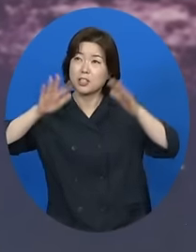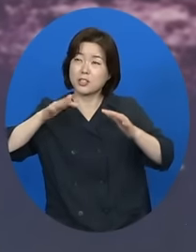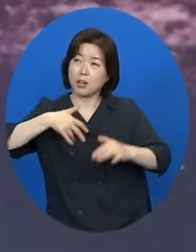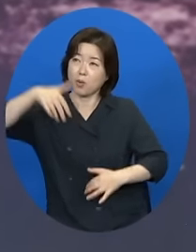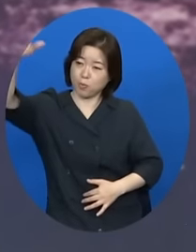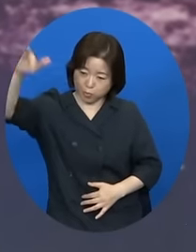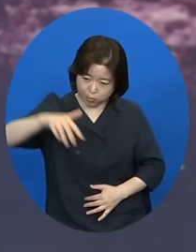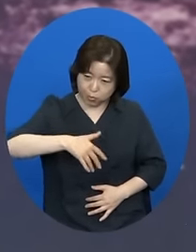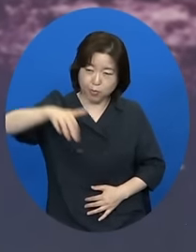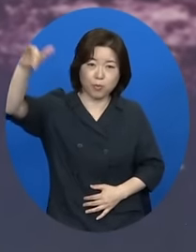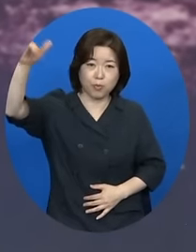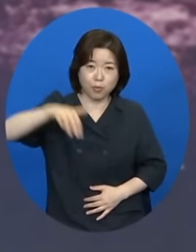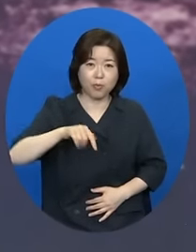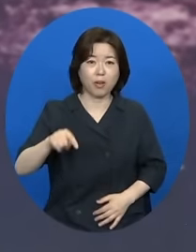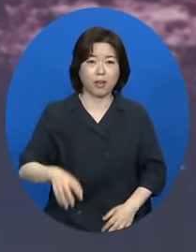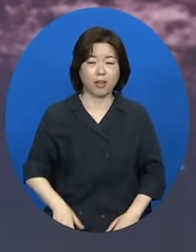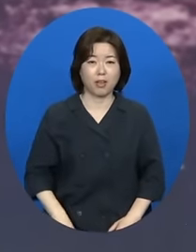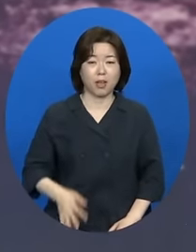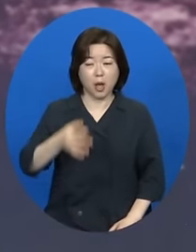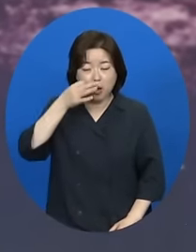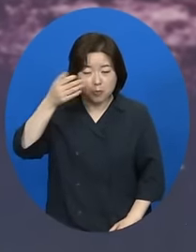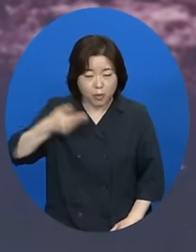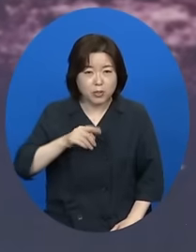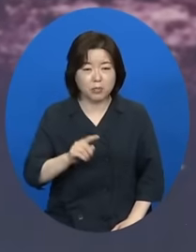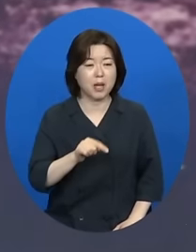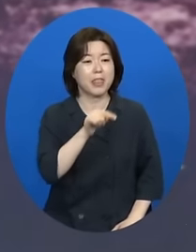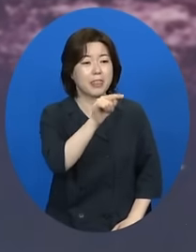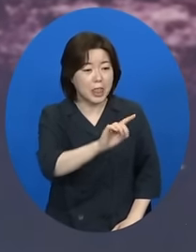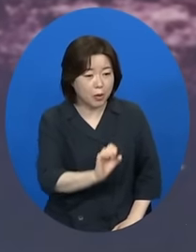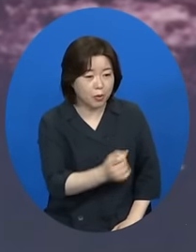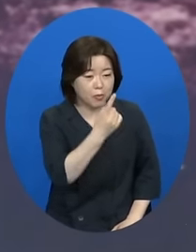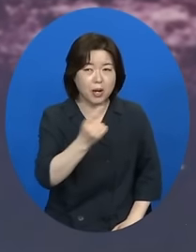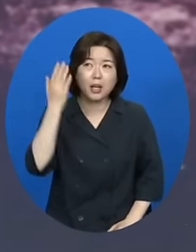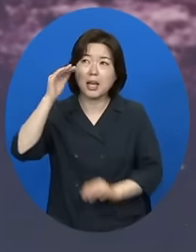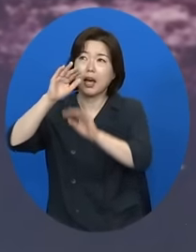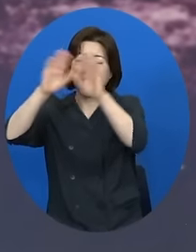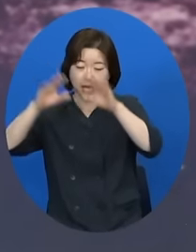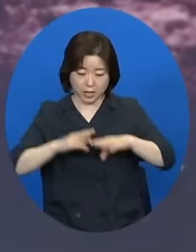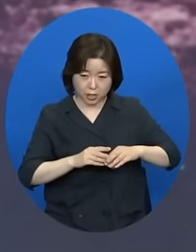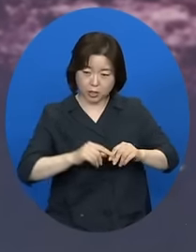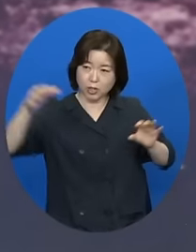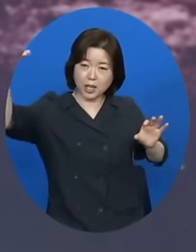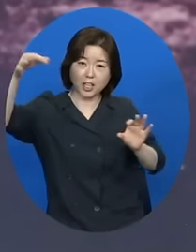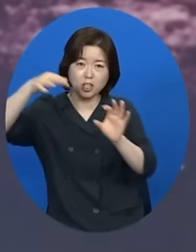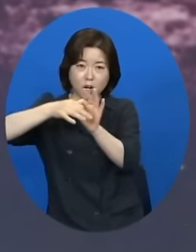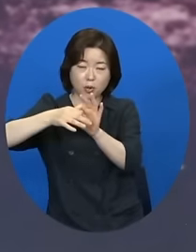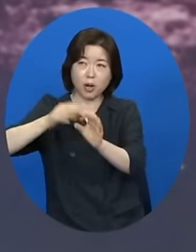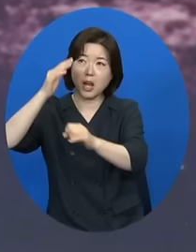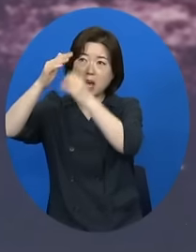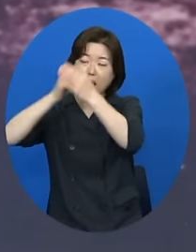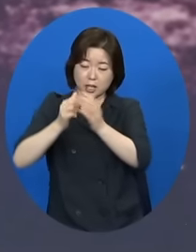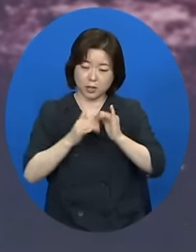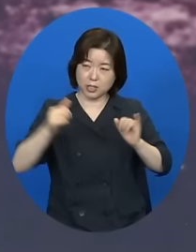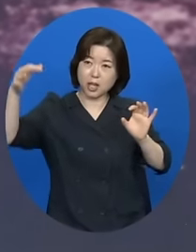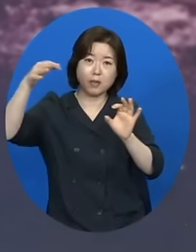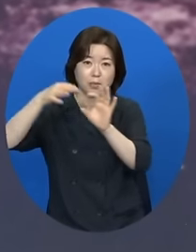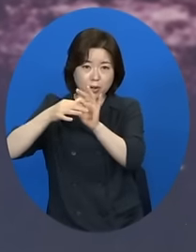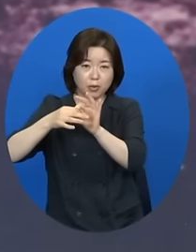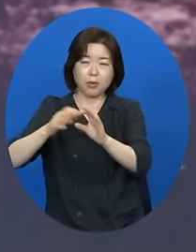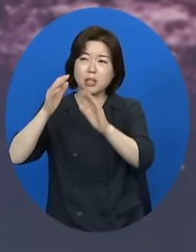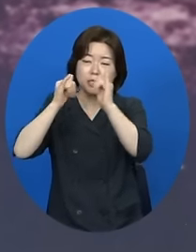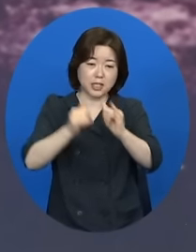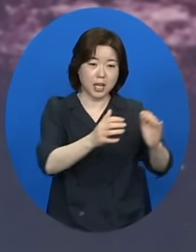내리락 합니다. 뭘 보여주는 거냐면 너로 말미암아 하늘과 땅이 연결되고 하나님과 사람 사이가 연결이 되고 또한